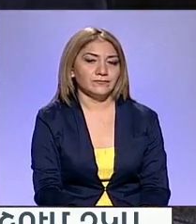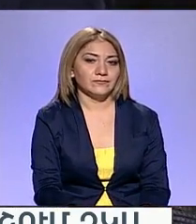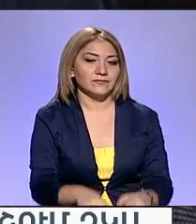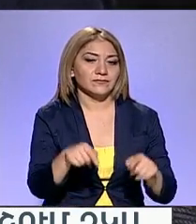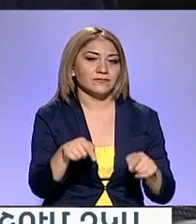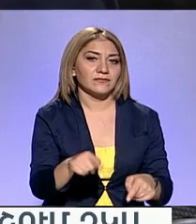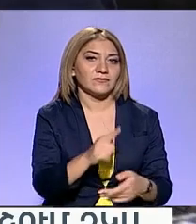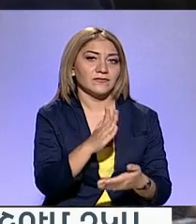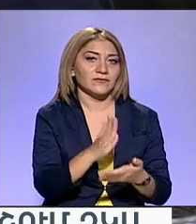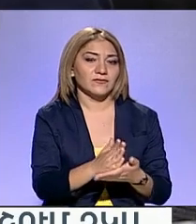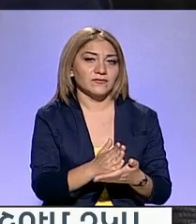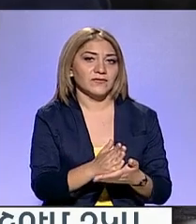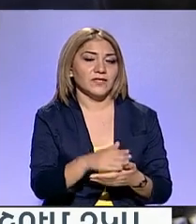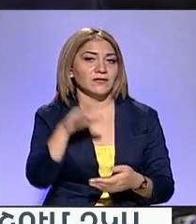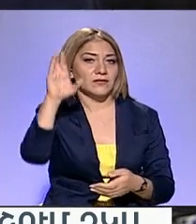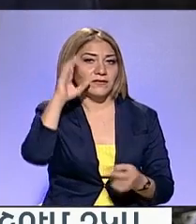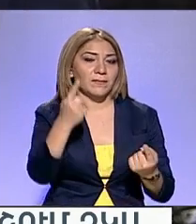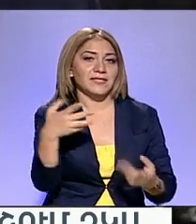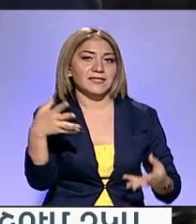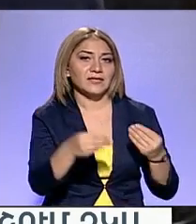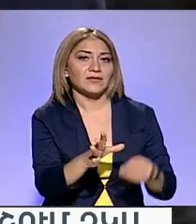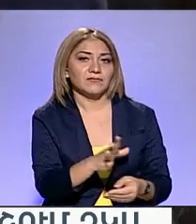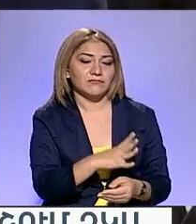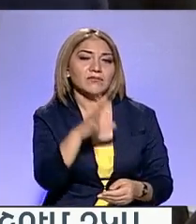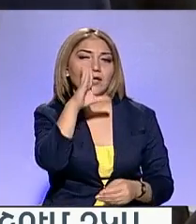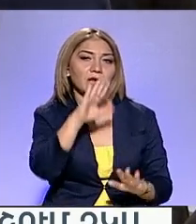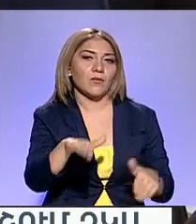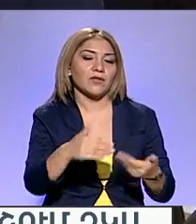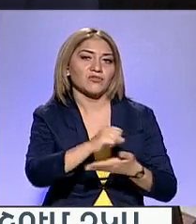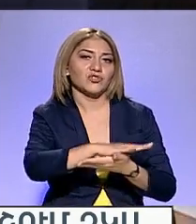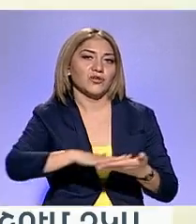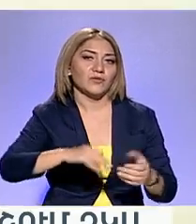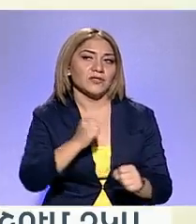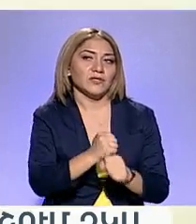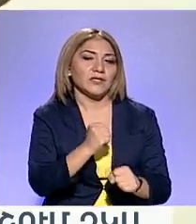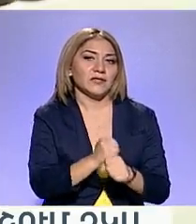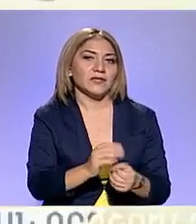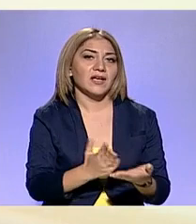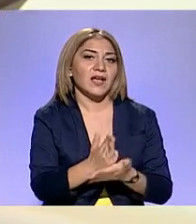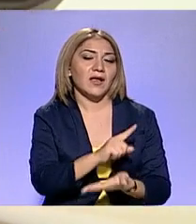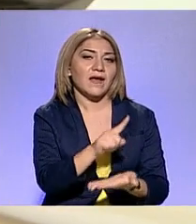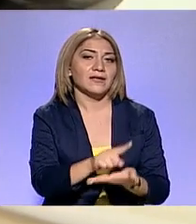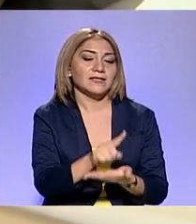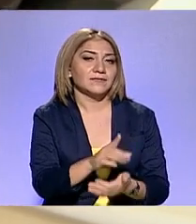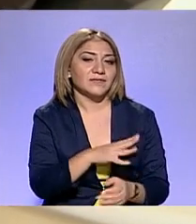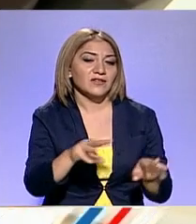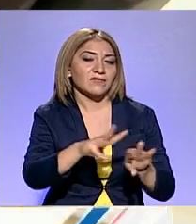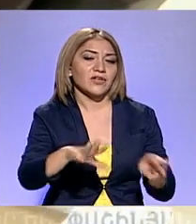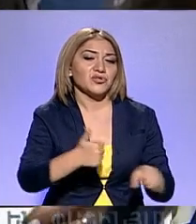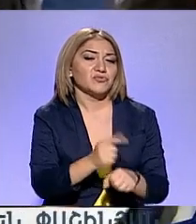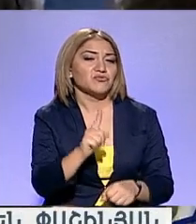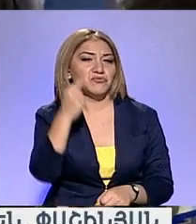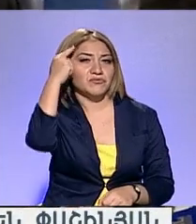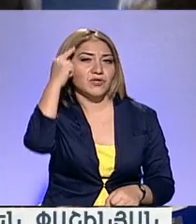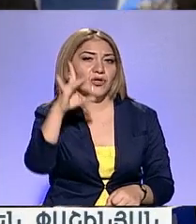ստեղծված իրավիճակը եւ մեծ ծավալի ներդրումները հնարավորություն կտանք, որ շահագործվի հանքը։ Քաղաքական հարցերից վարչապետն ինչպես է